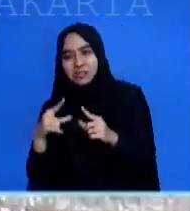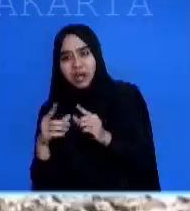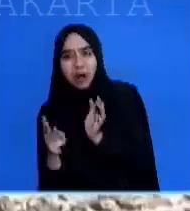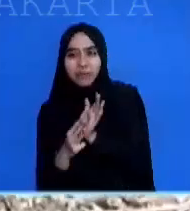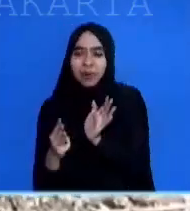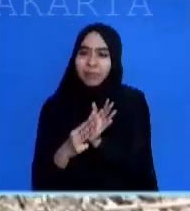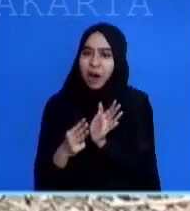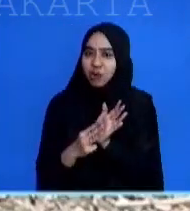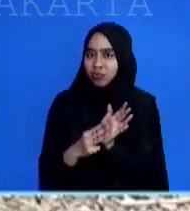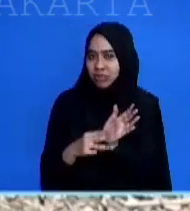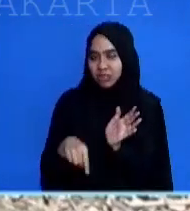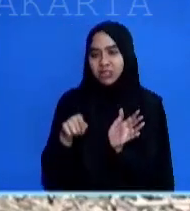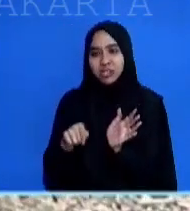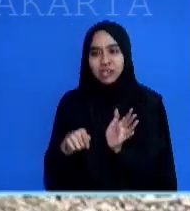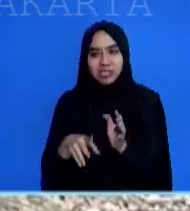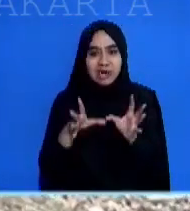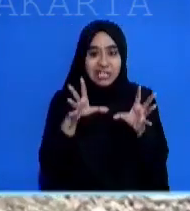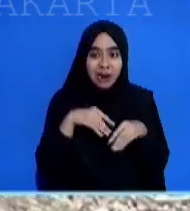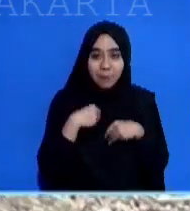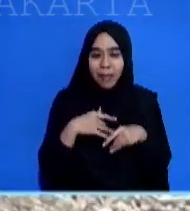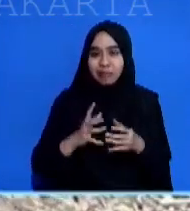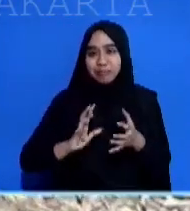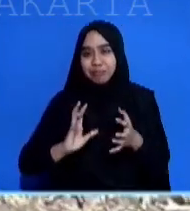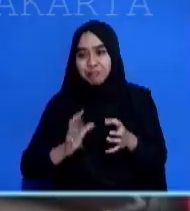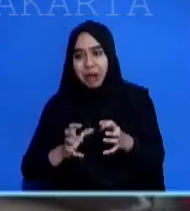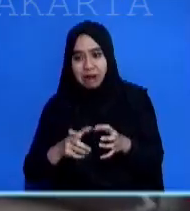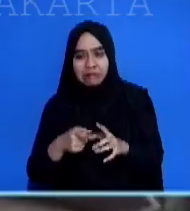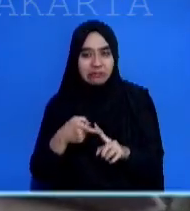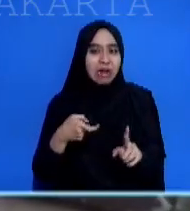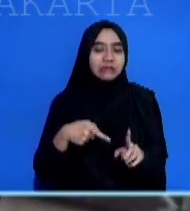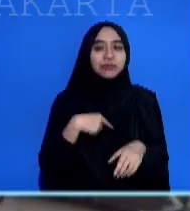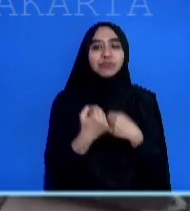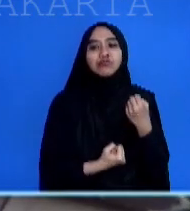piipun pikantukanaken Kajeng men saking pangusah grajenikiihing